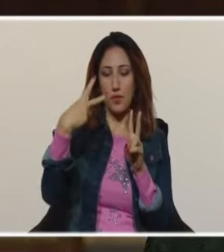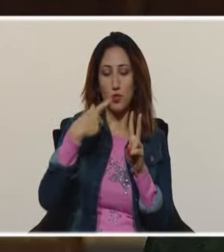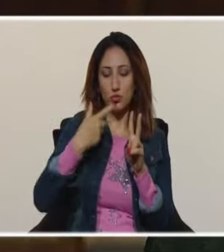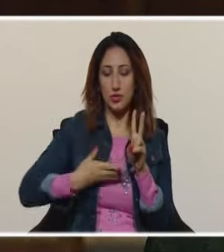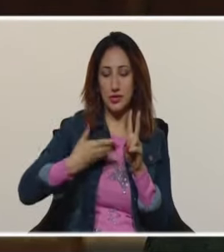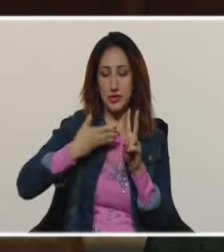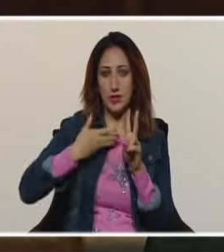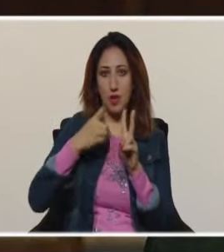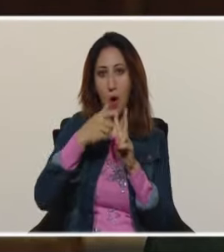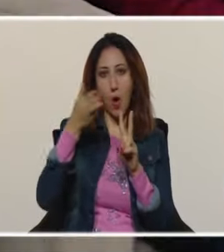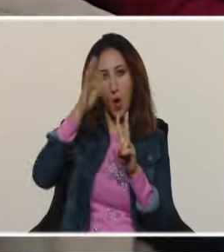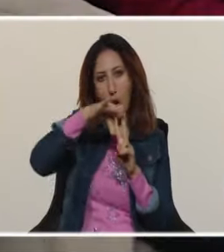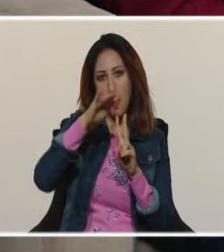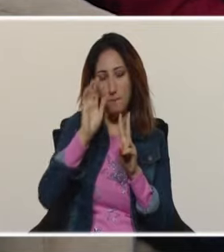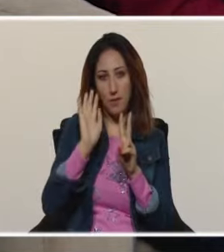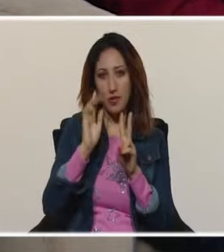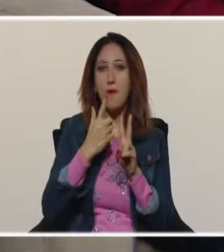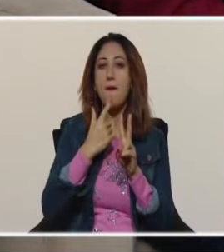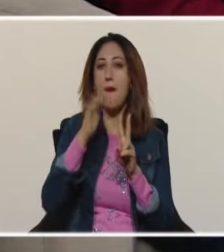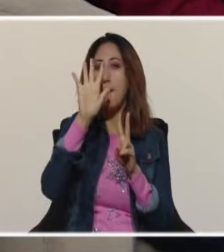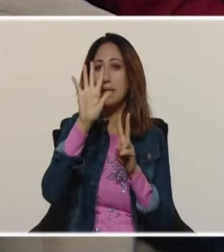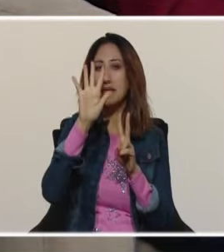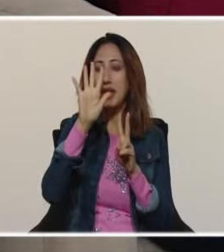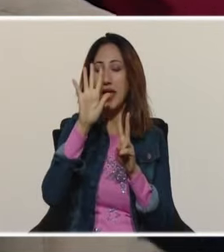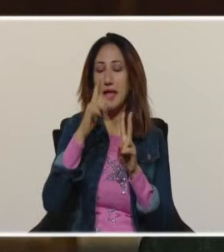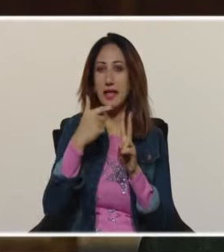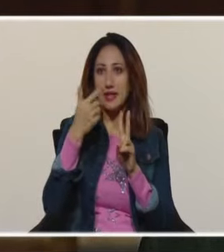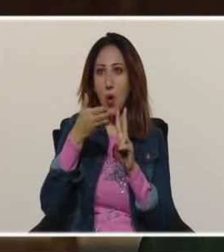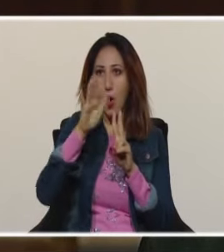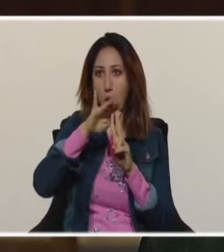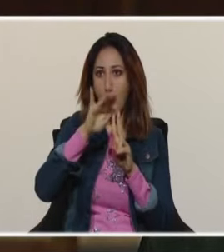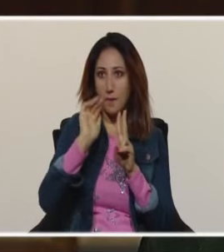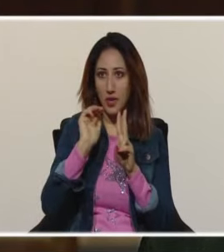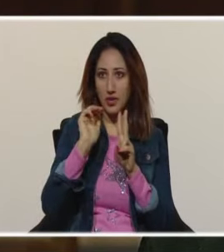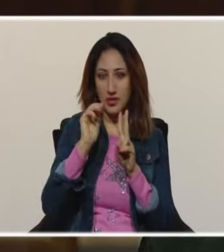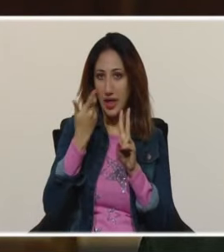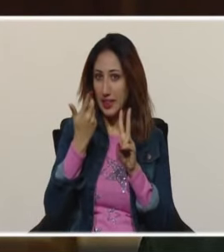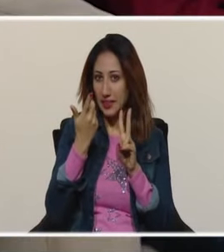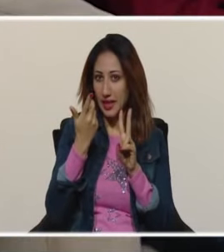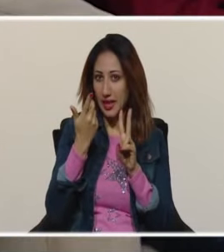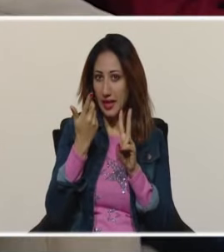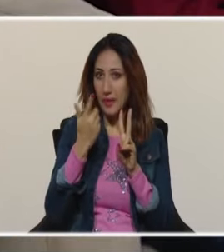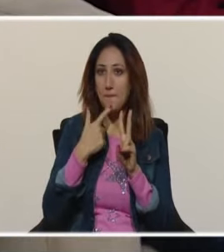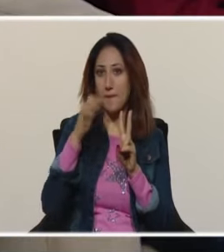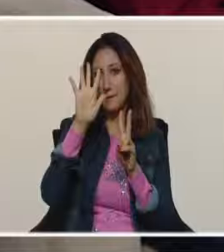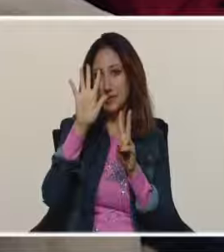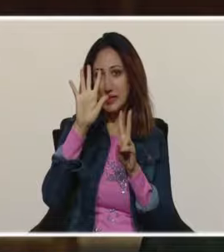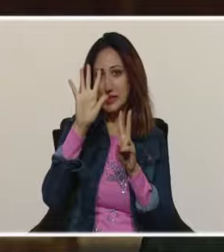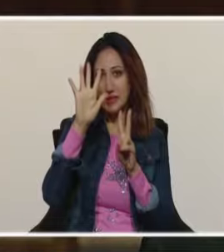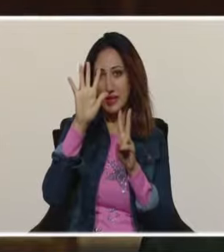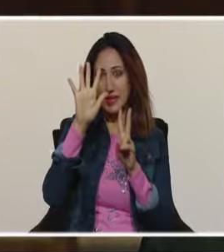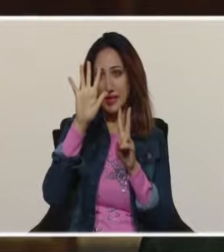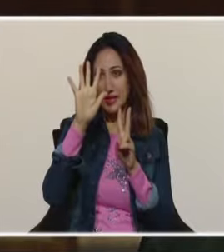سنه برضه. اكيد في حد فيكم اكبر من التاني. انت بقى طلع دكتور من الاكبر فينا. اكبر بقد ايه؟ بخمس دقايق. بخمس